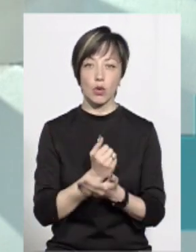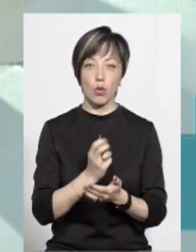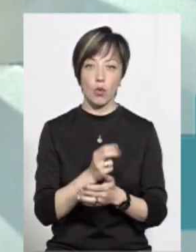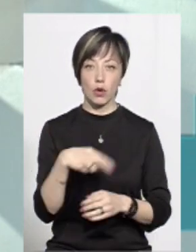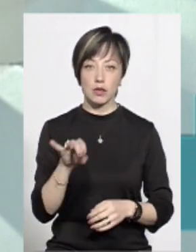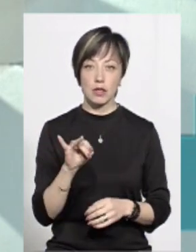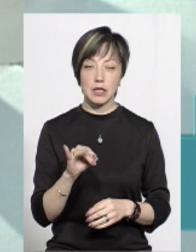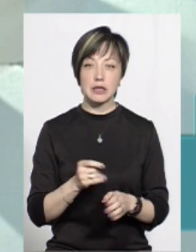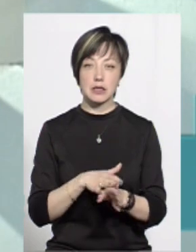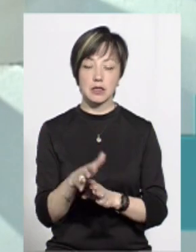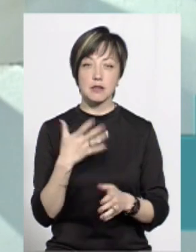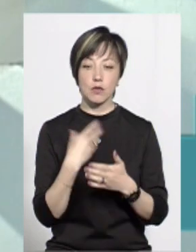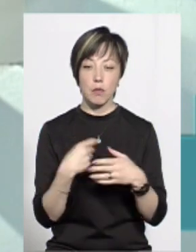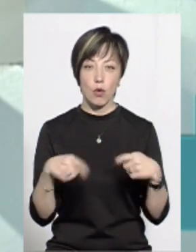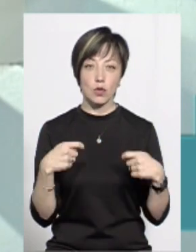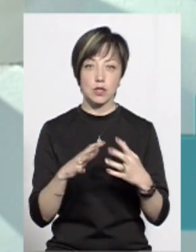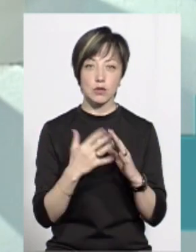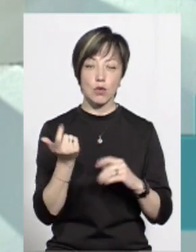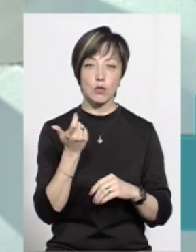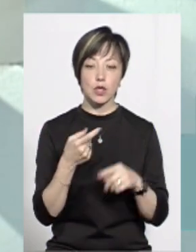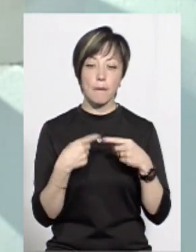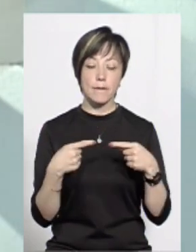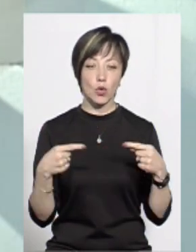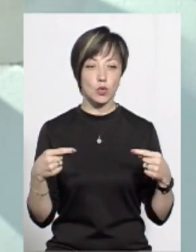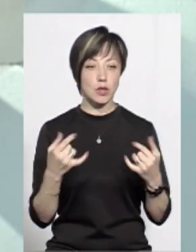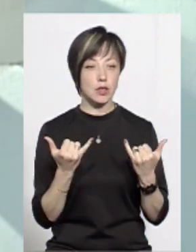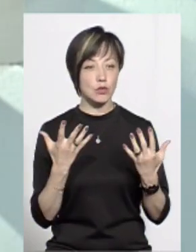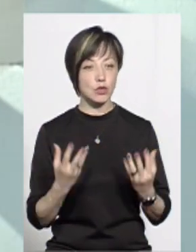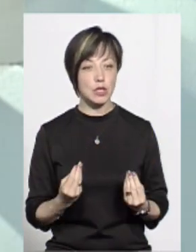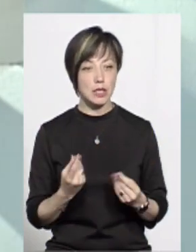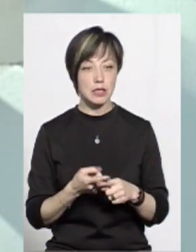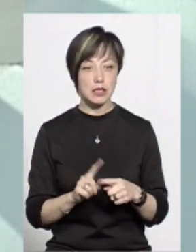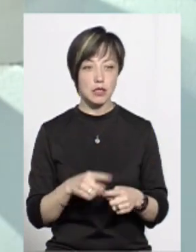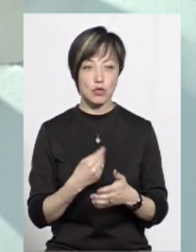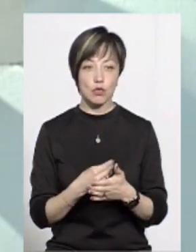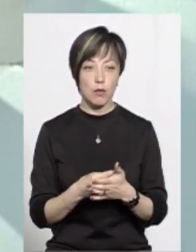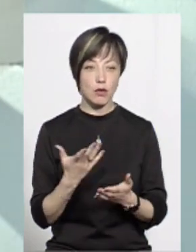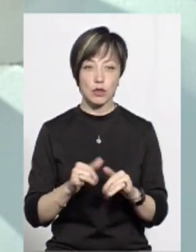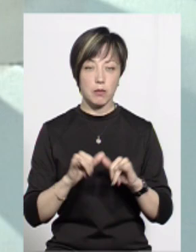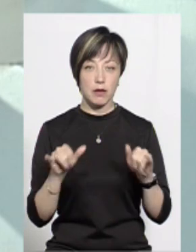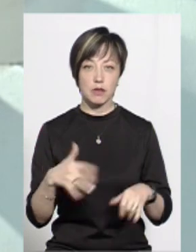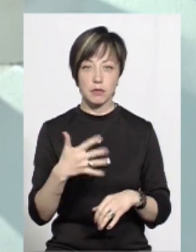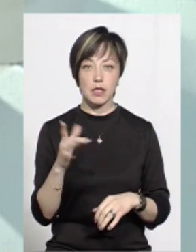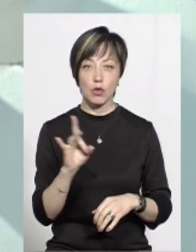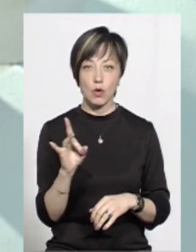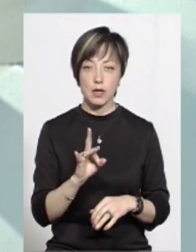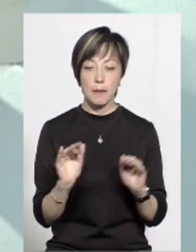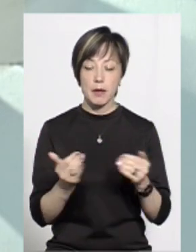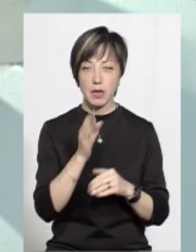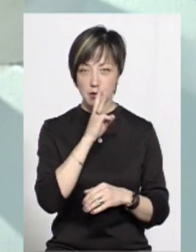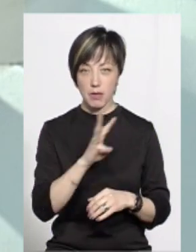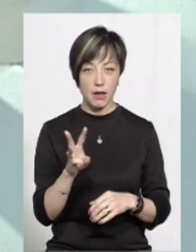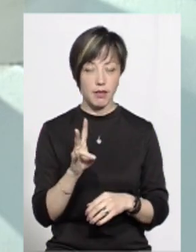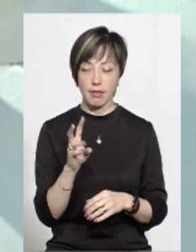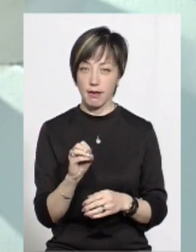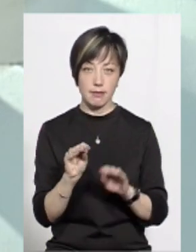доходи від здійснення своєї, від продажу сільськогосподарської продукції. На сьогоднішній день ця сума, якщо не перевищує 50 розмірів мінімальної заробітної плати,